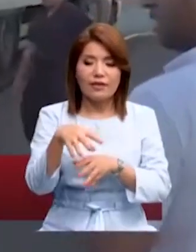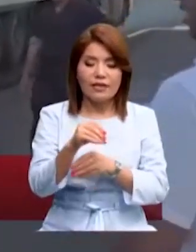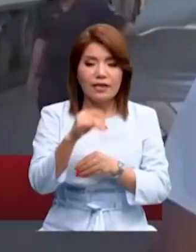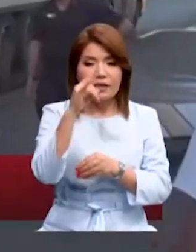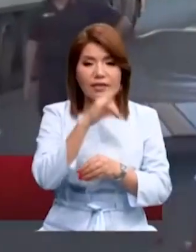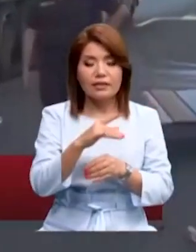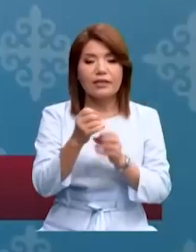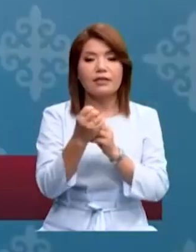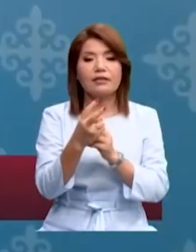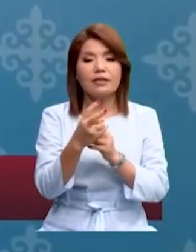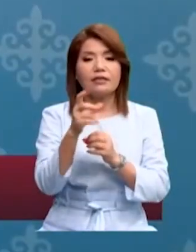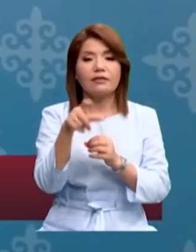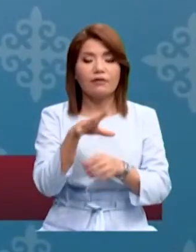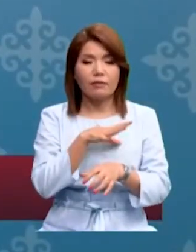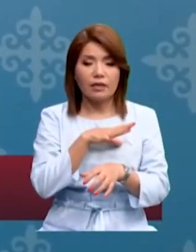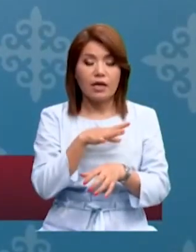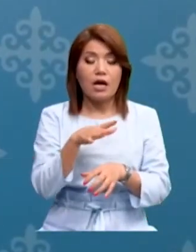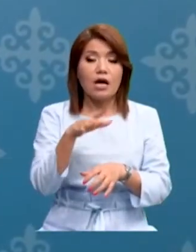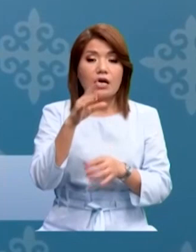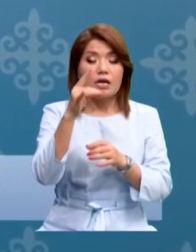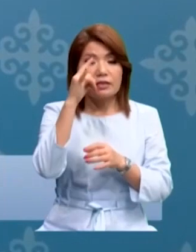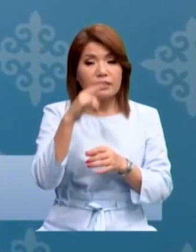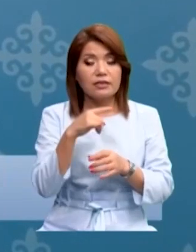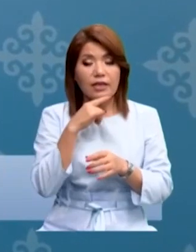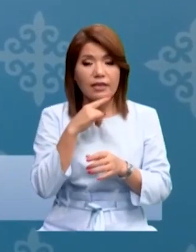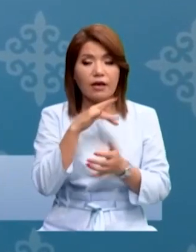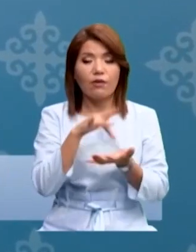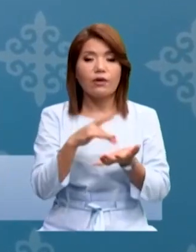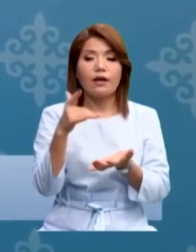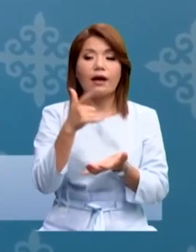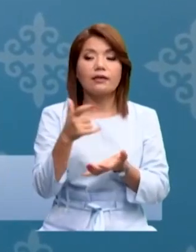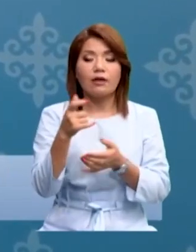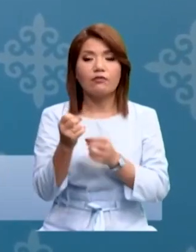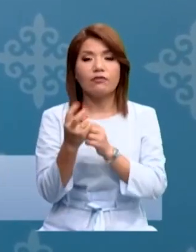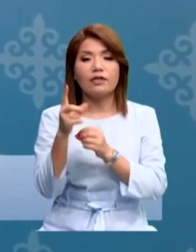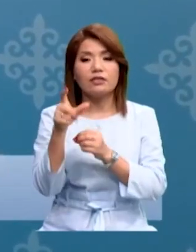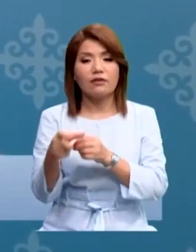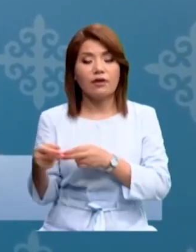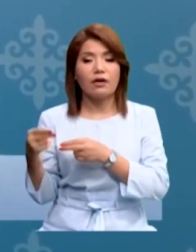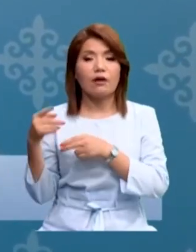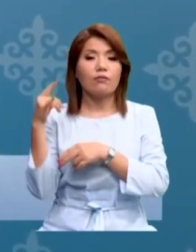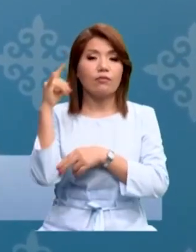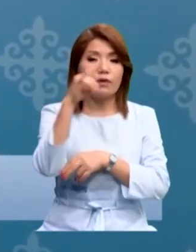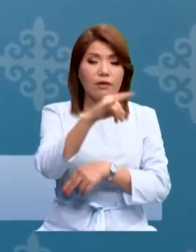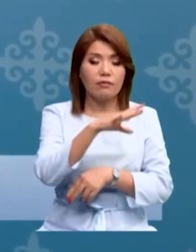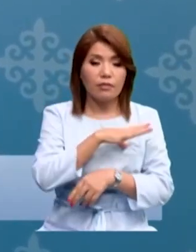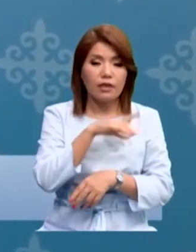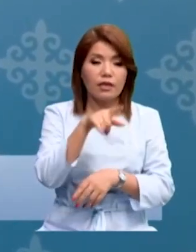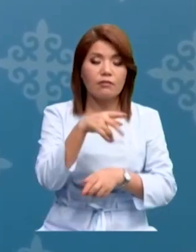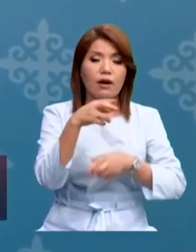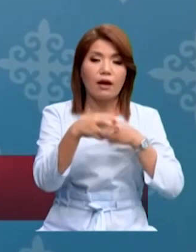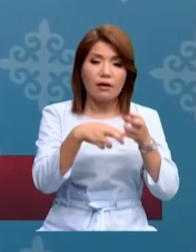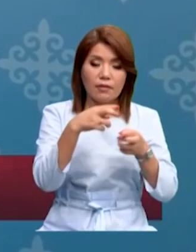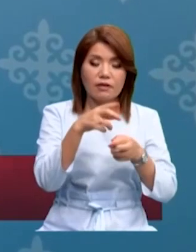приехали из Актау. Из 12 граждан Казахстана двое поступили в больницу в тяжелом состоянии. И они были прооперированы.